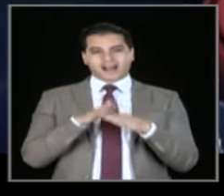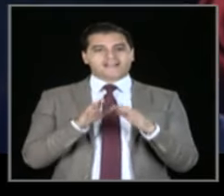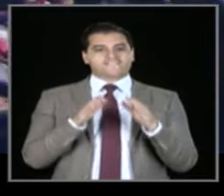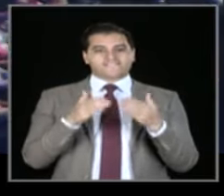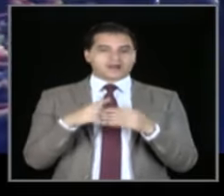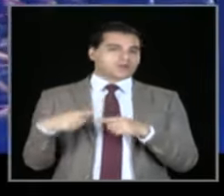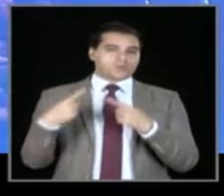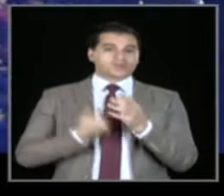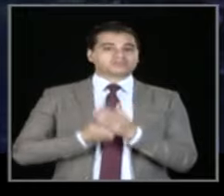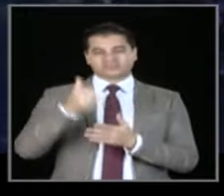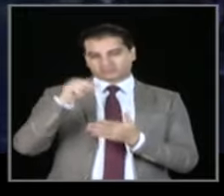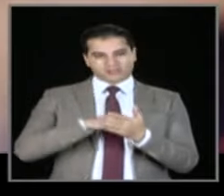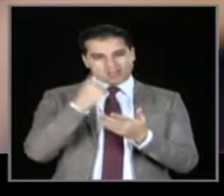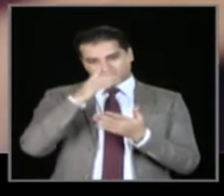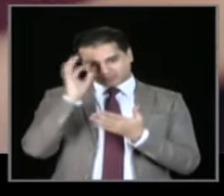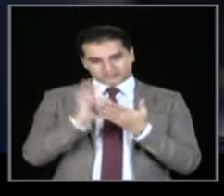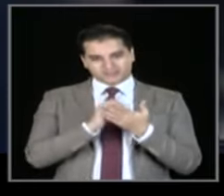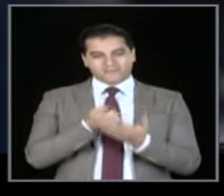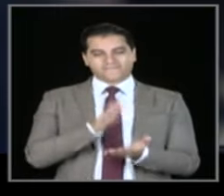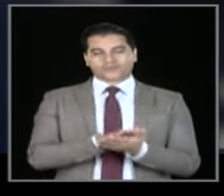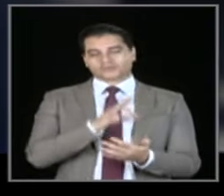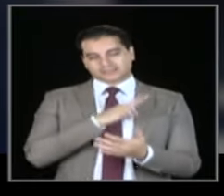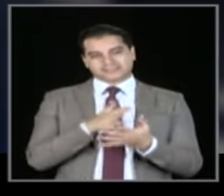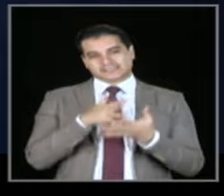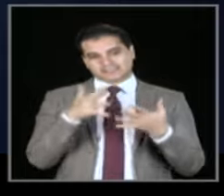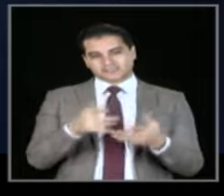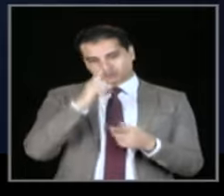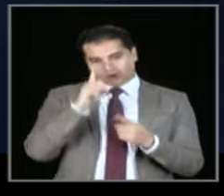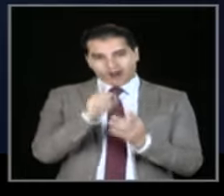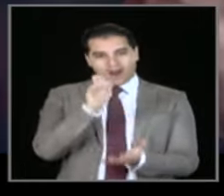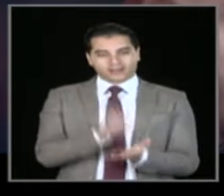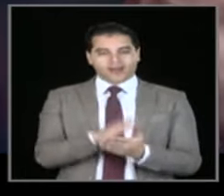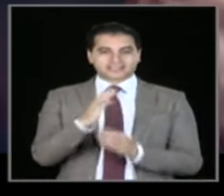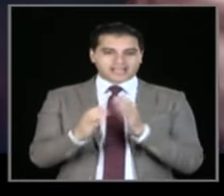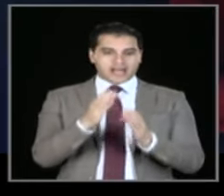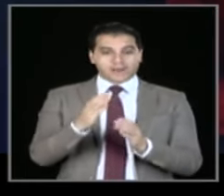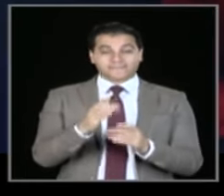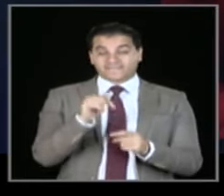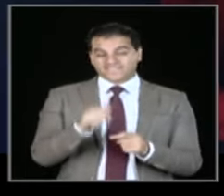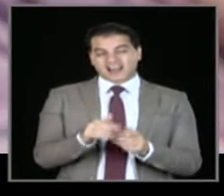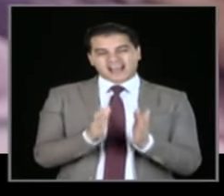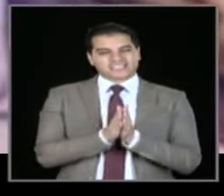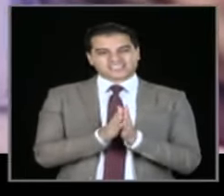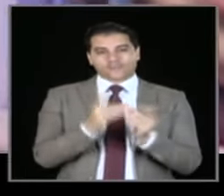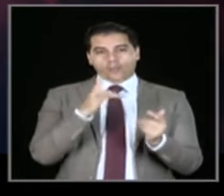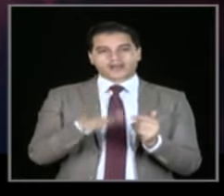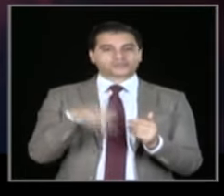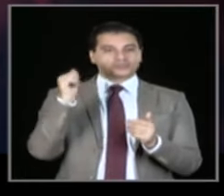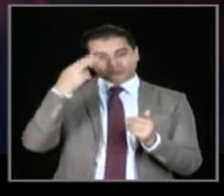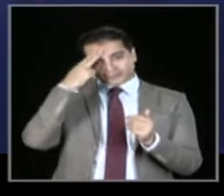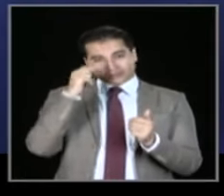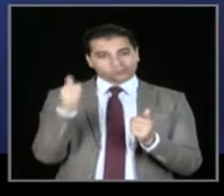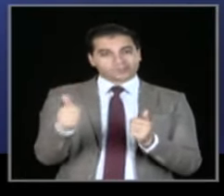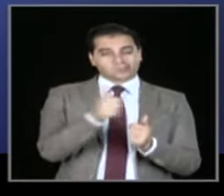كلها، وسواء كسبنا او خسرنا تجربه مفيده. ان شاء الله نقدم احسن من كده في عجله الحظ. للاسف الشديد في مدرسه هتودع